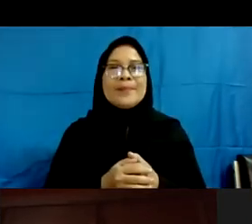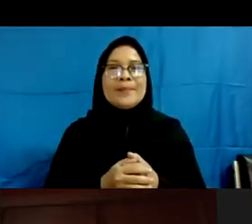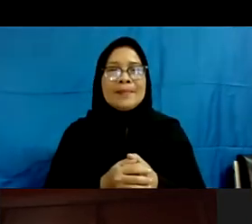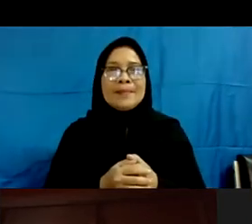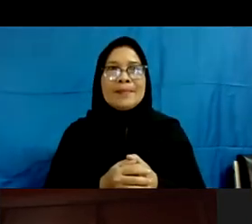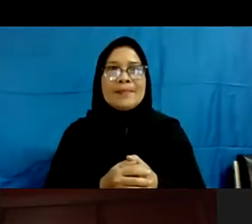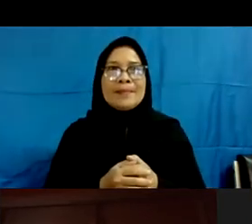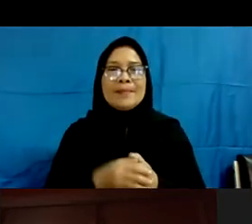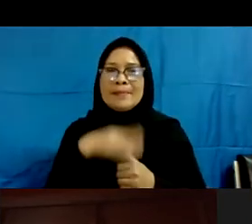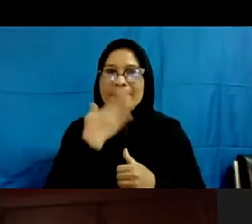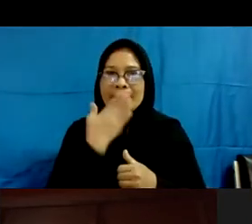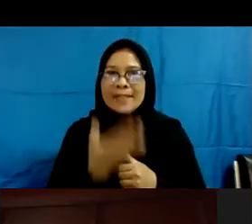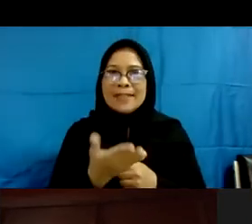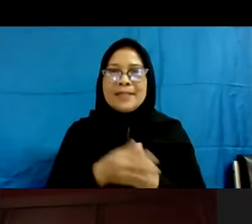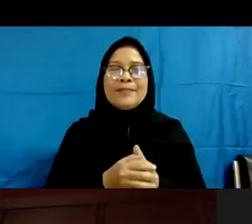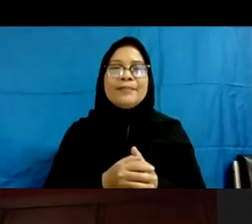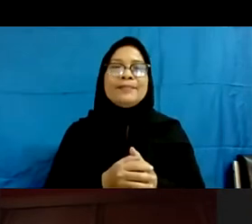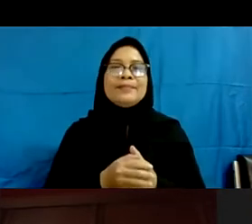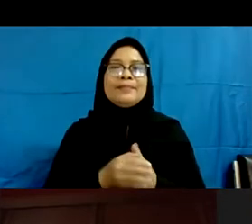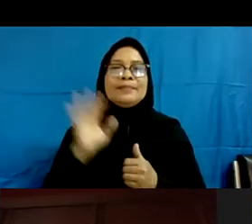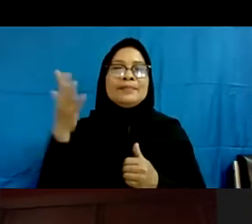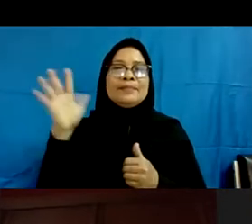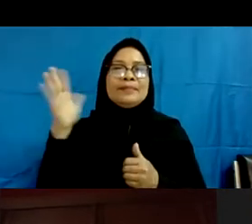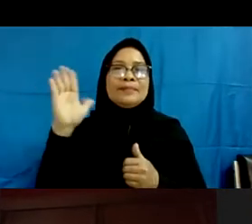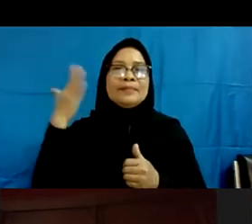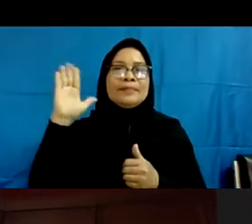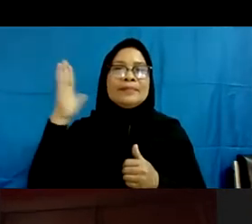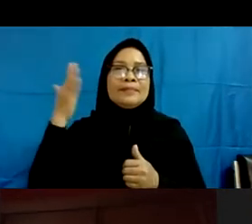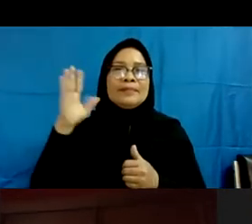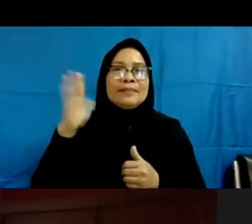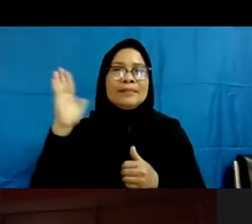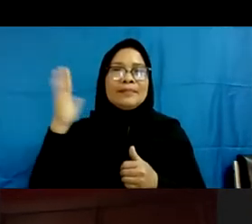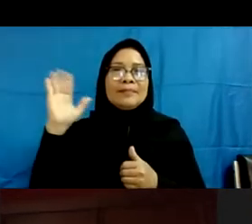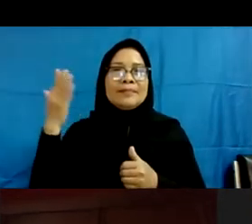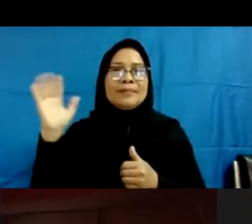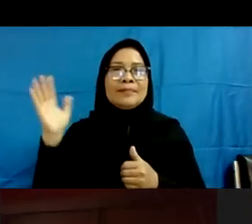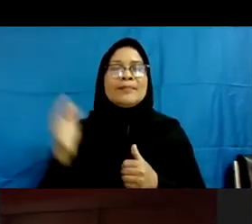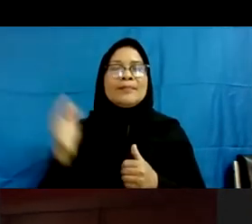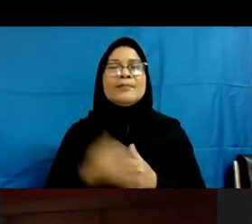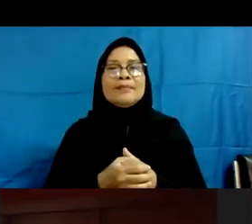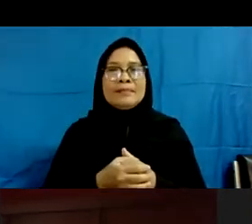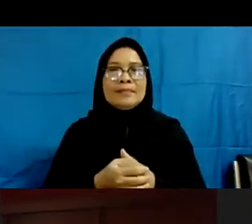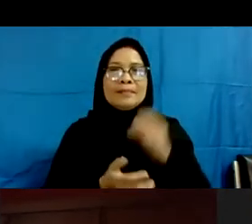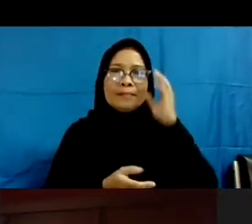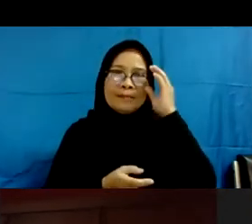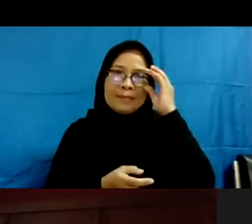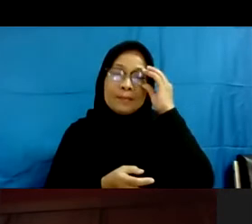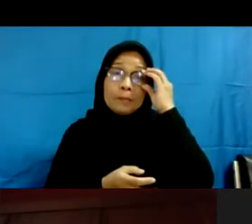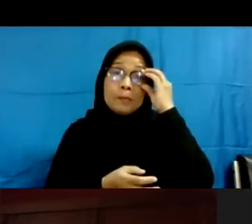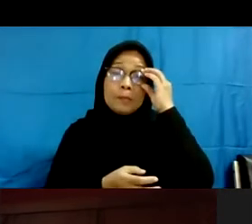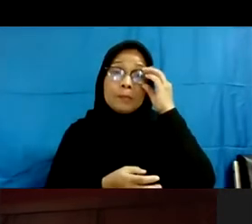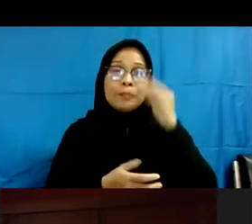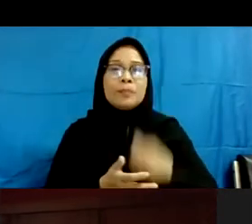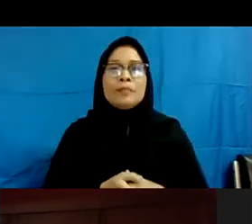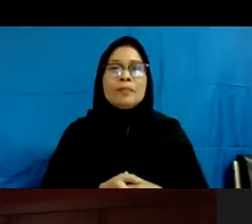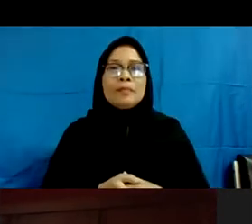Terima kasih semuanya ya. Terima kasih Bu Dir, sehat selalu. Bapak Ibu, memang waktu juga